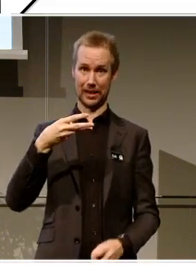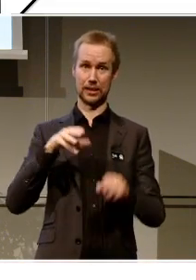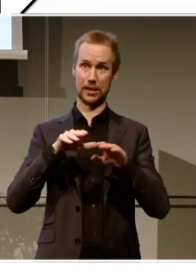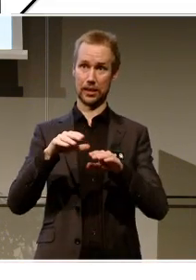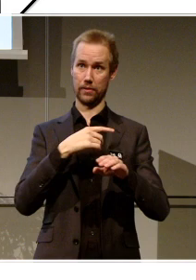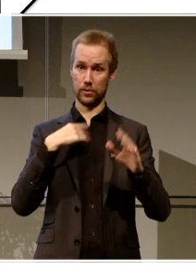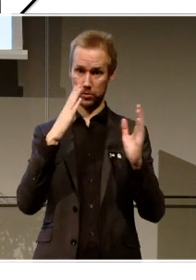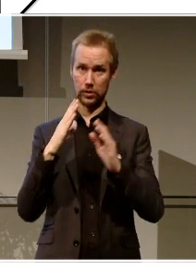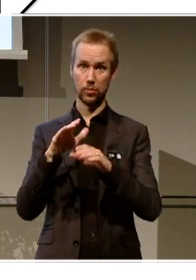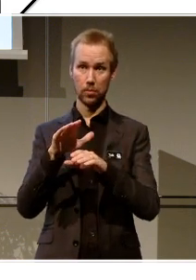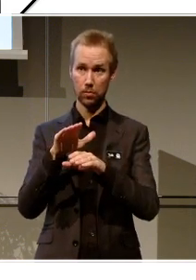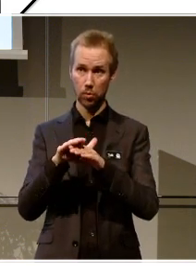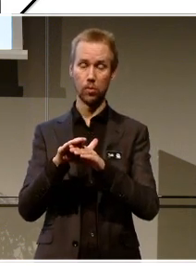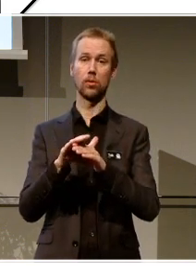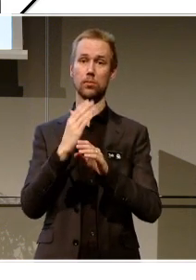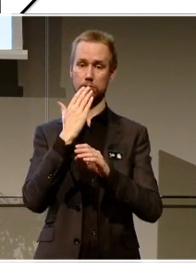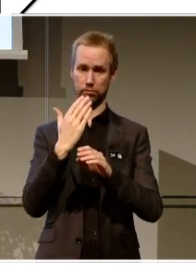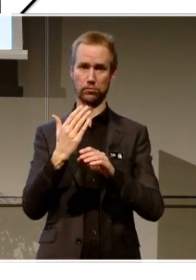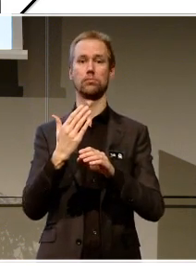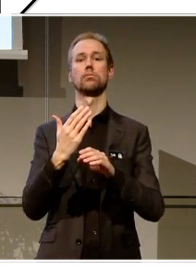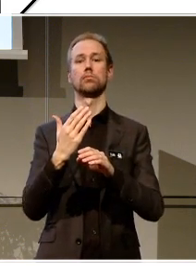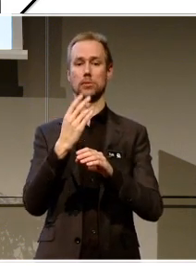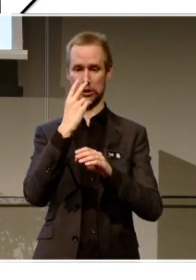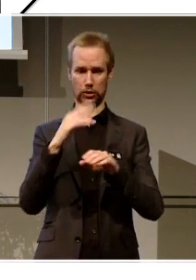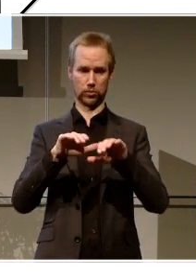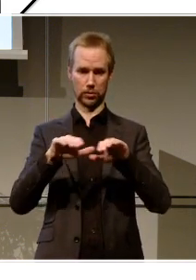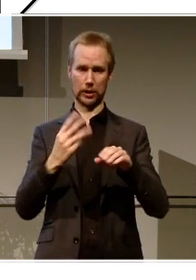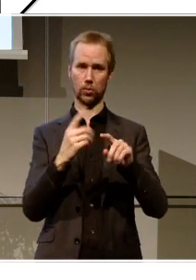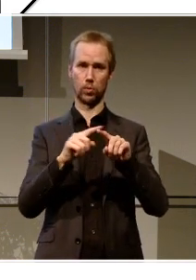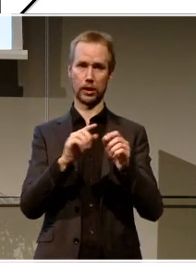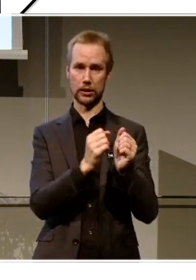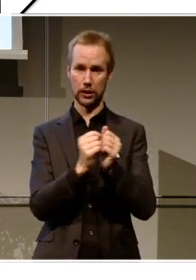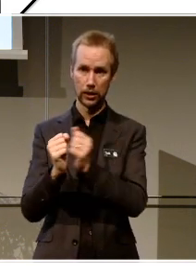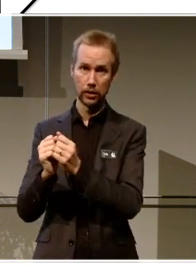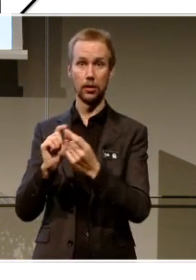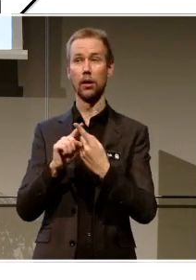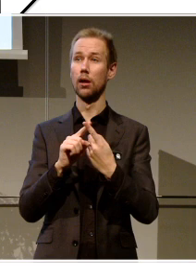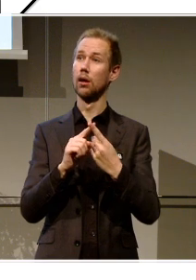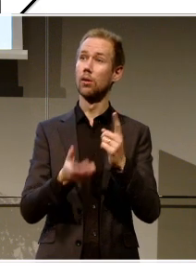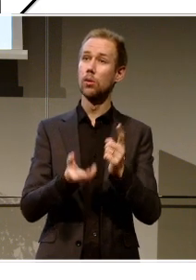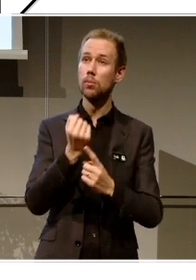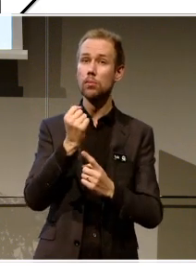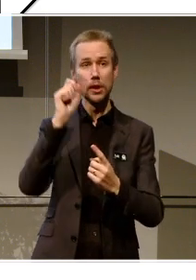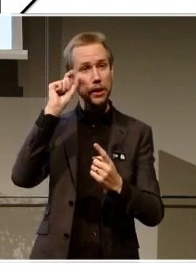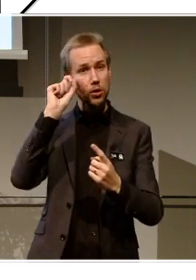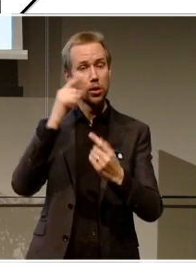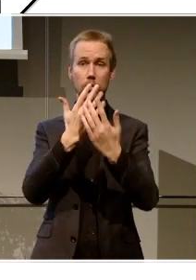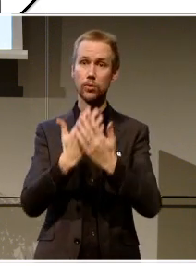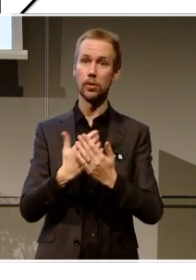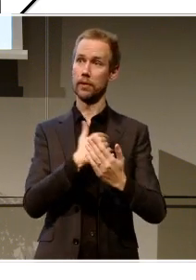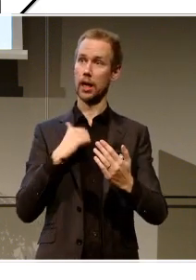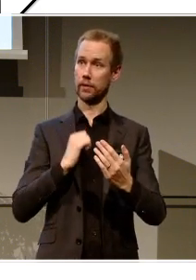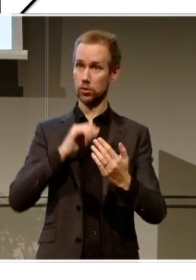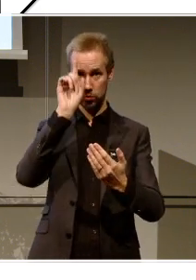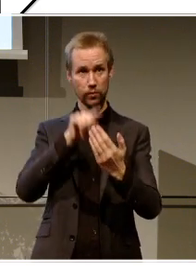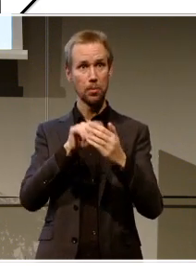vi kan särskilja det här på tre sätt. Vi kan prata om alla digitala strukturer vi använder för att påverka.